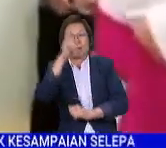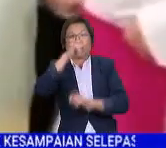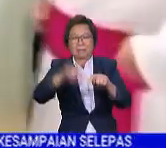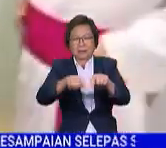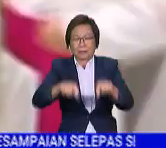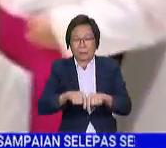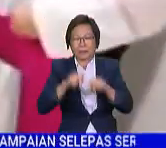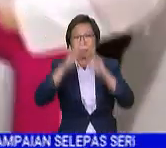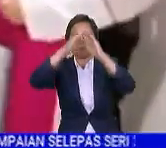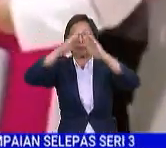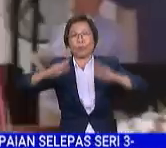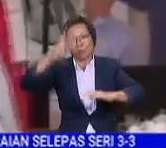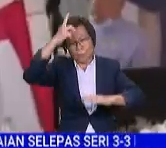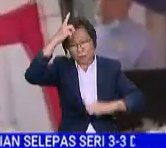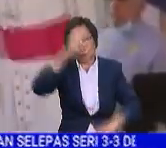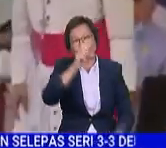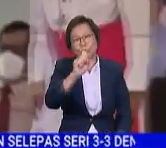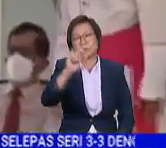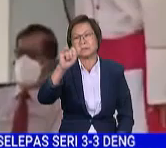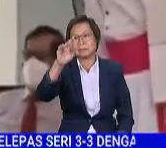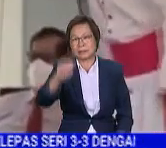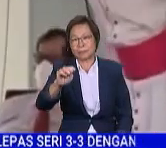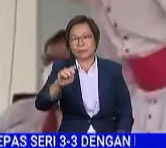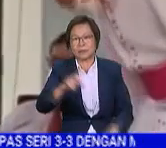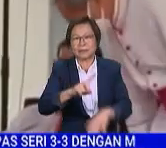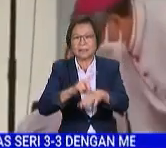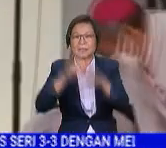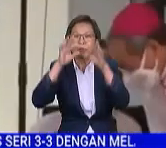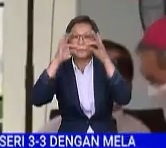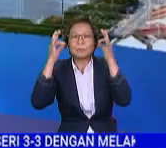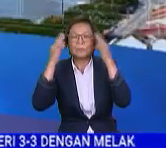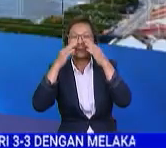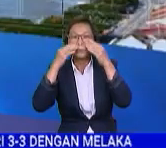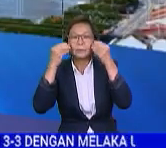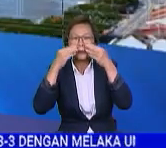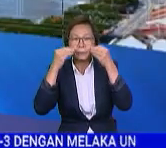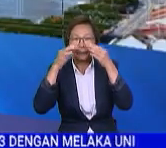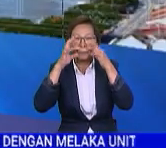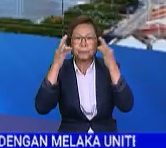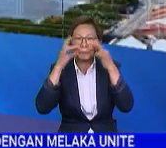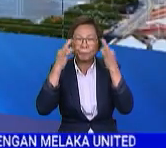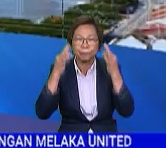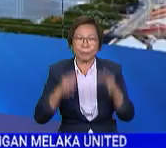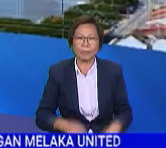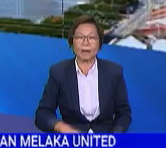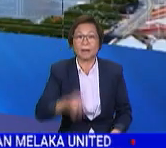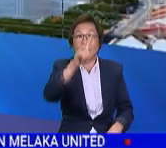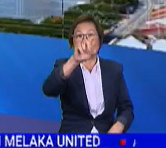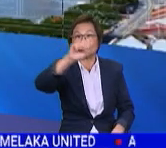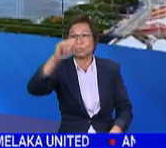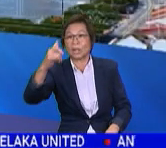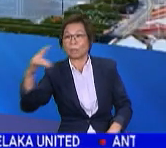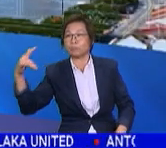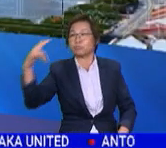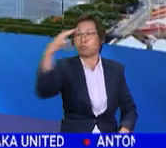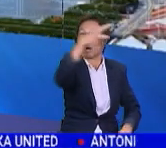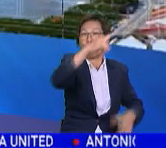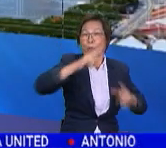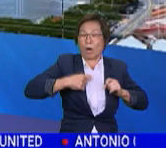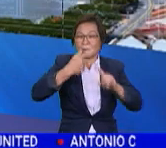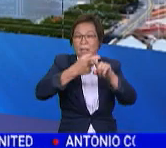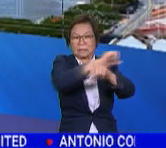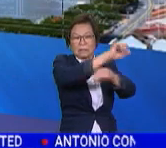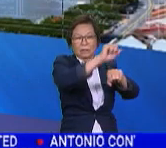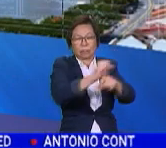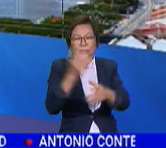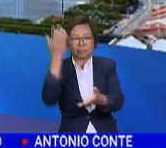tempatan dan Perumahan dato' Sri doctorsim question di kucing Hai sebuah Syarikat penerbangan swasta dari